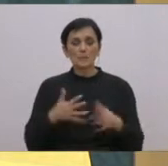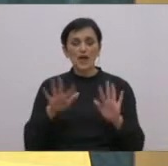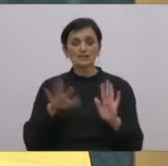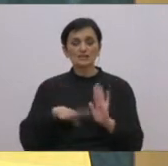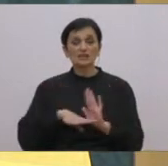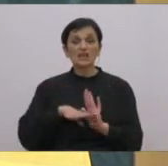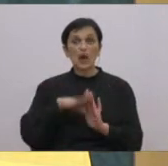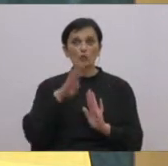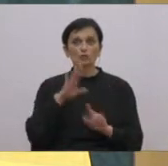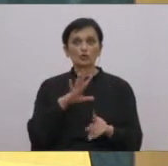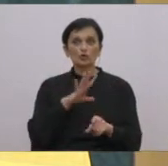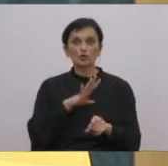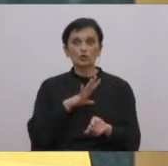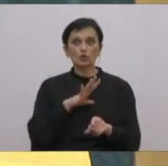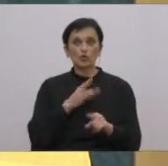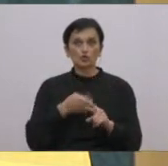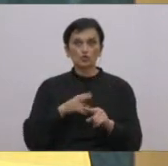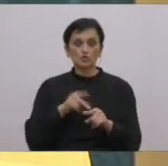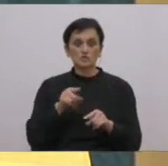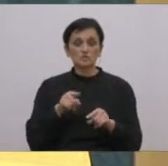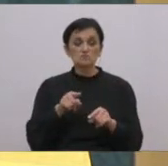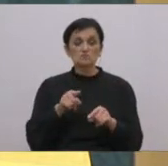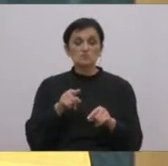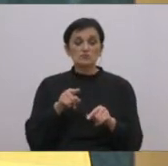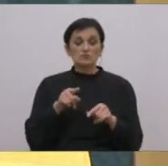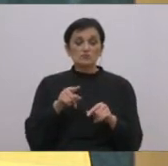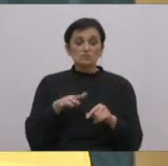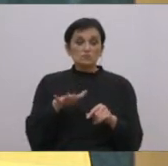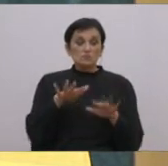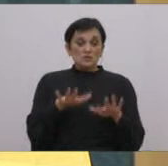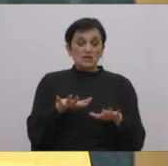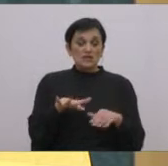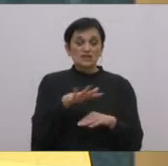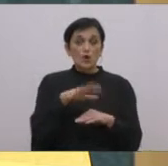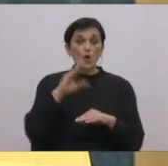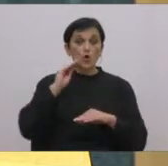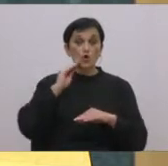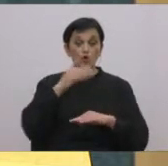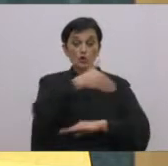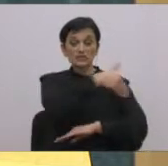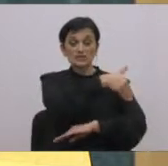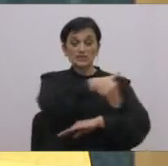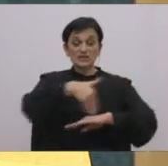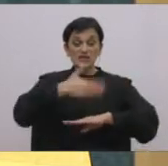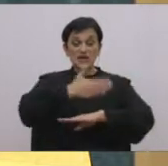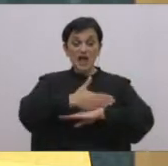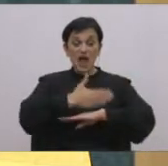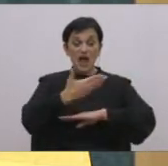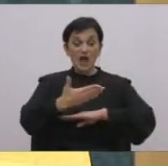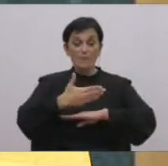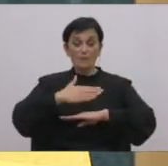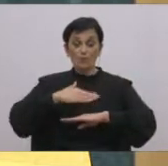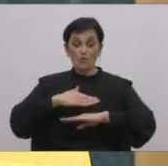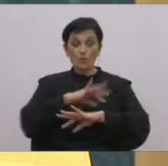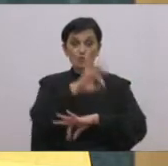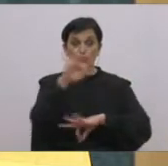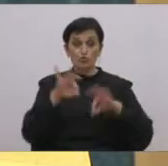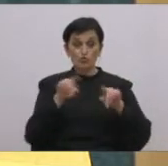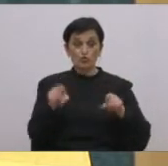გაუმჯობესება იყოს ამ მდებარეობებში. როდესაც გამყოფ ხაზთან მიმართებაში განხორციელებულ პროექტებზე